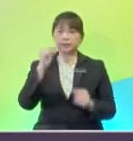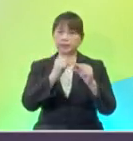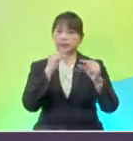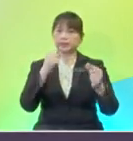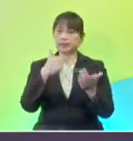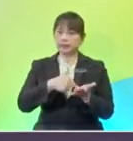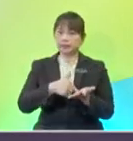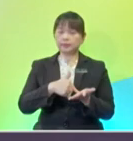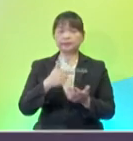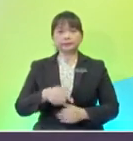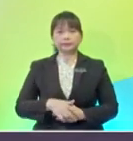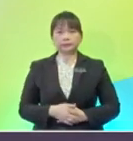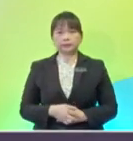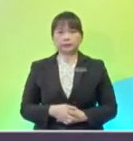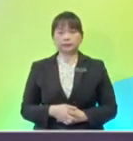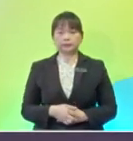kita